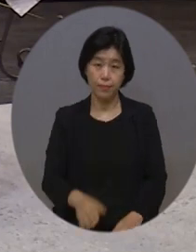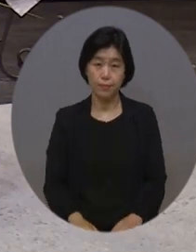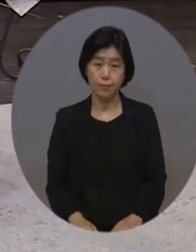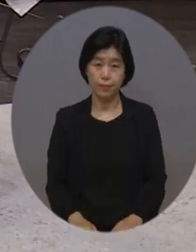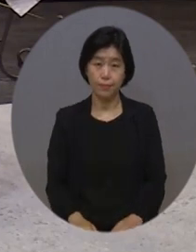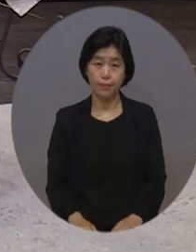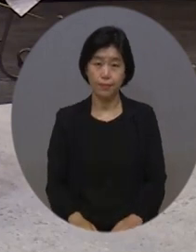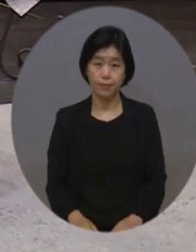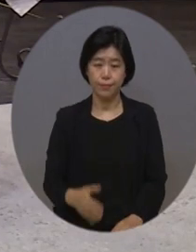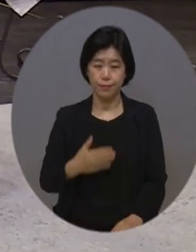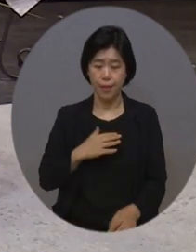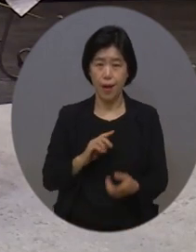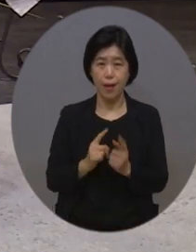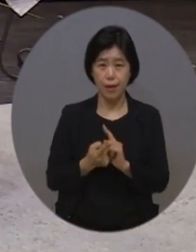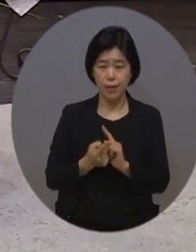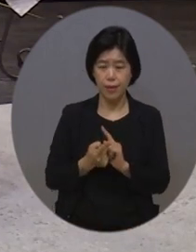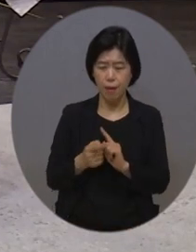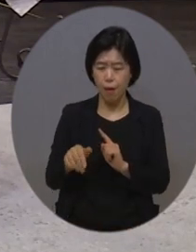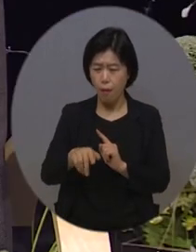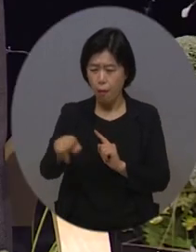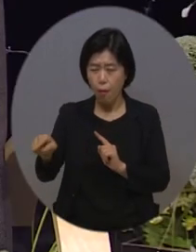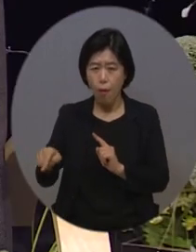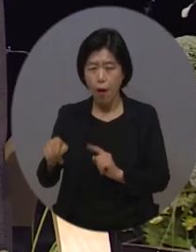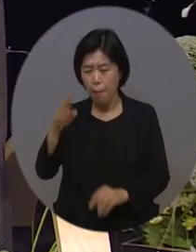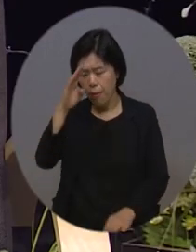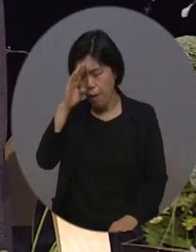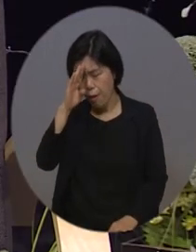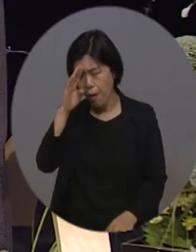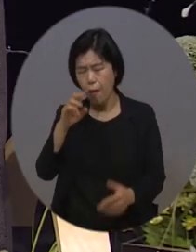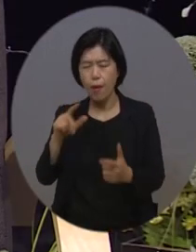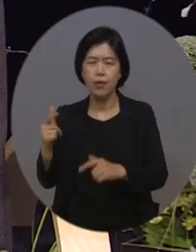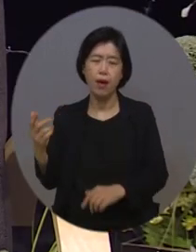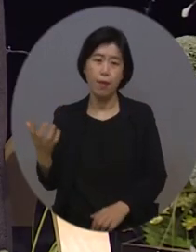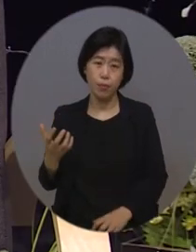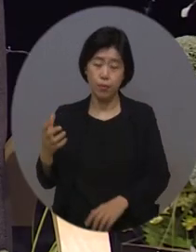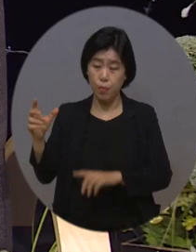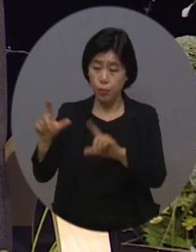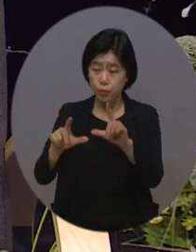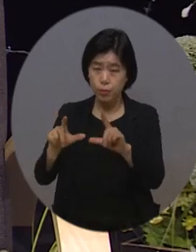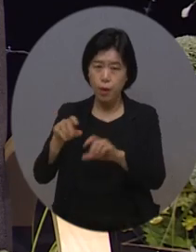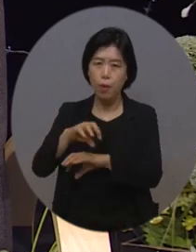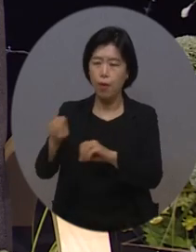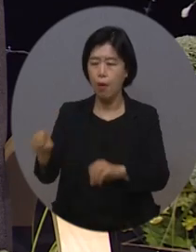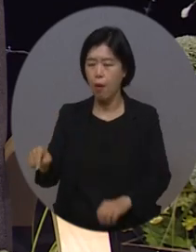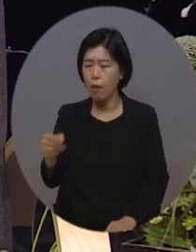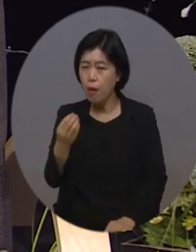몸이 얼마나 성스러운 악보인지 따라 불러보시기 바랍니다.